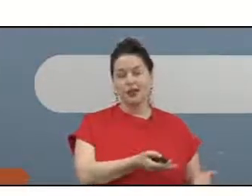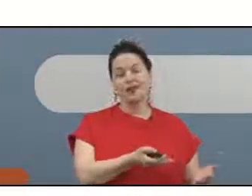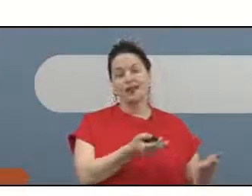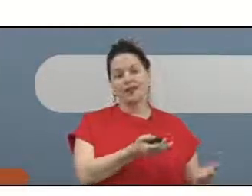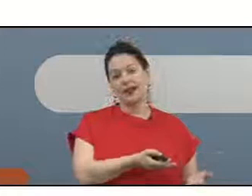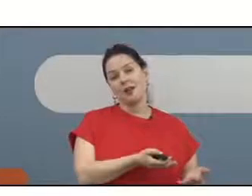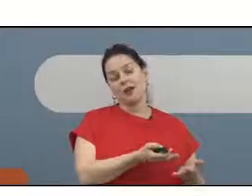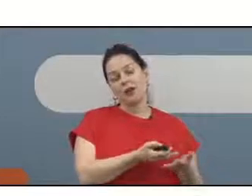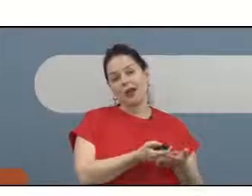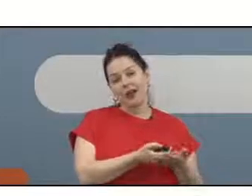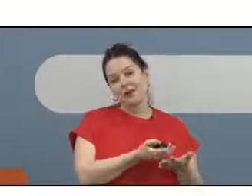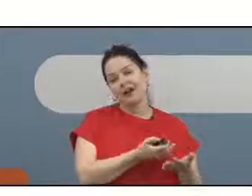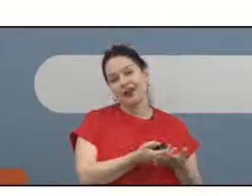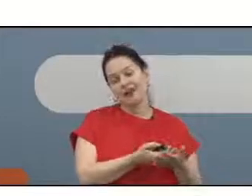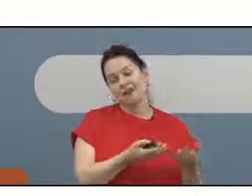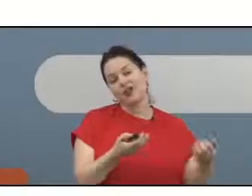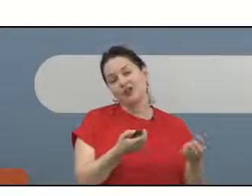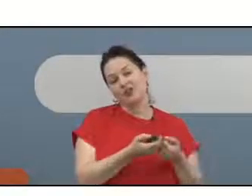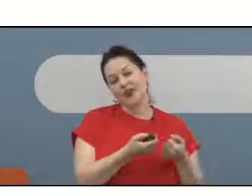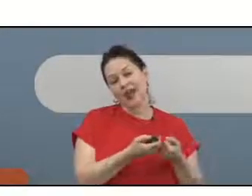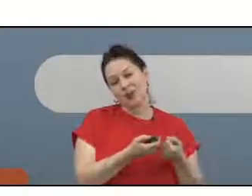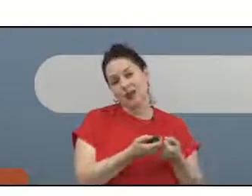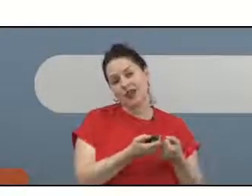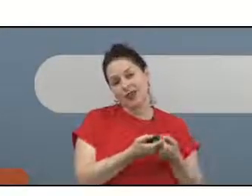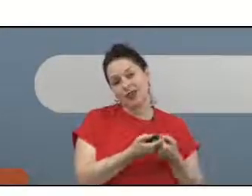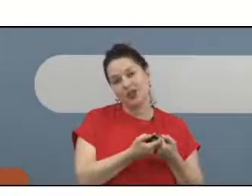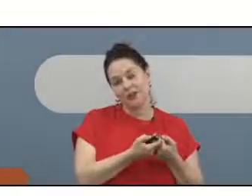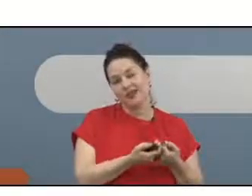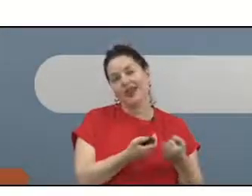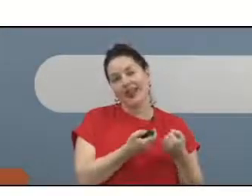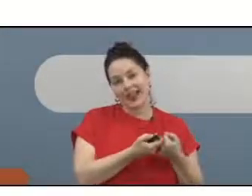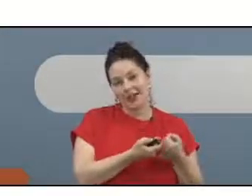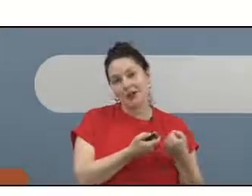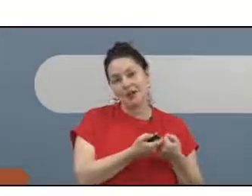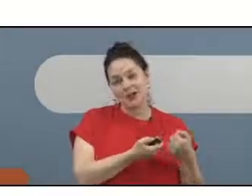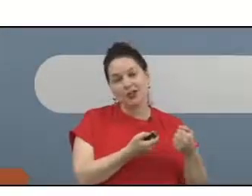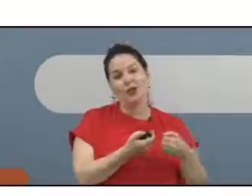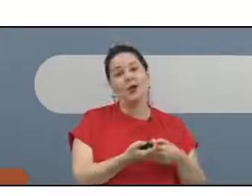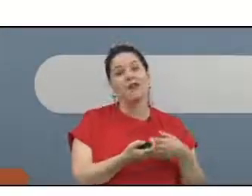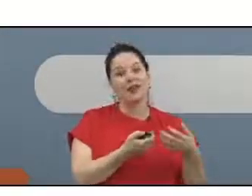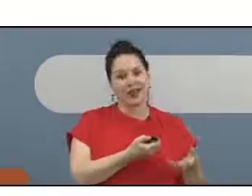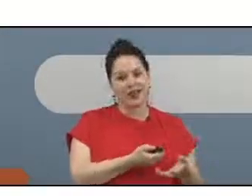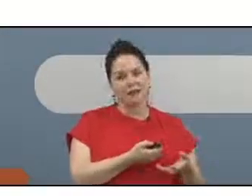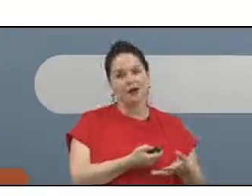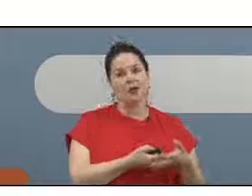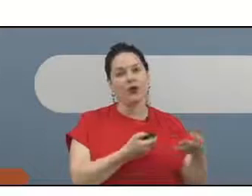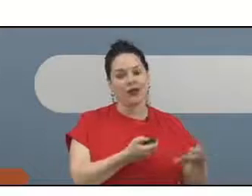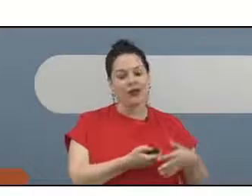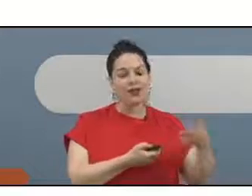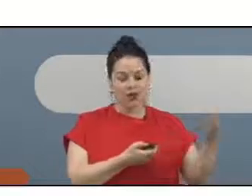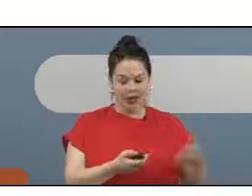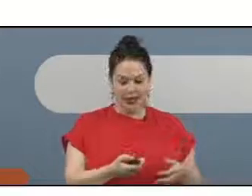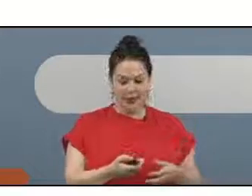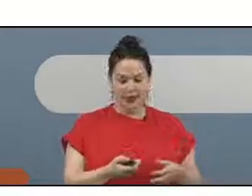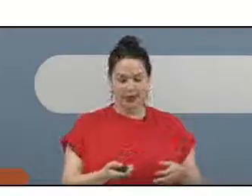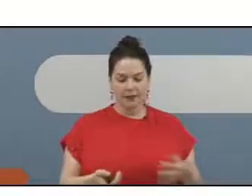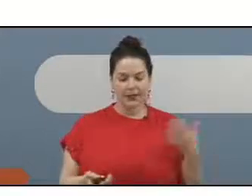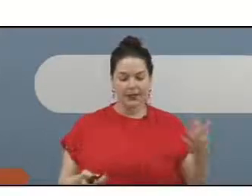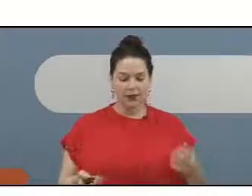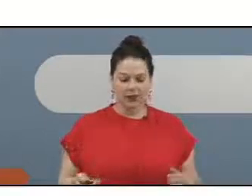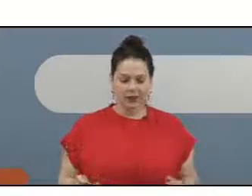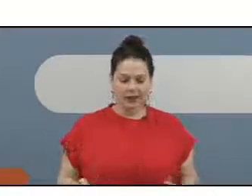יחד, ולהראות את הנפילה בתור רגע מכאיב של מפגש בין אנשים, הטרגדיה באמת של הורה וילד, מה קורה